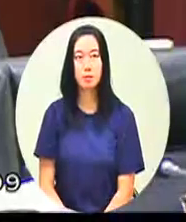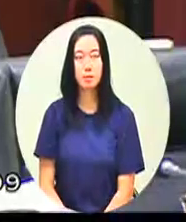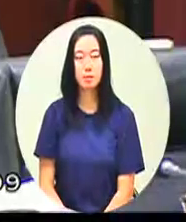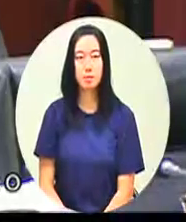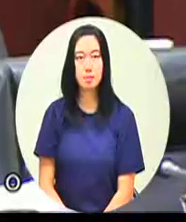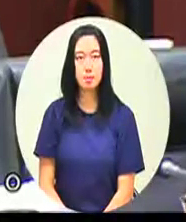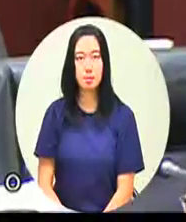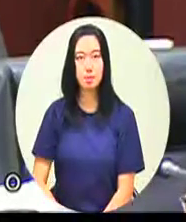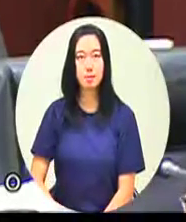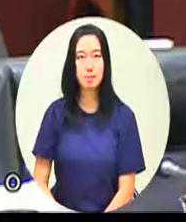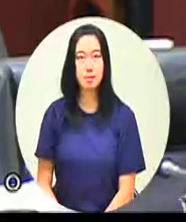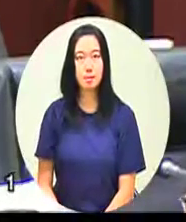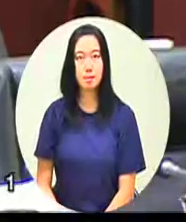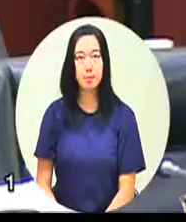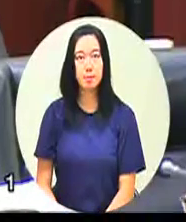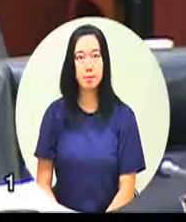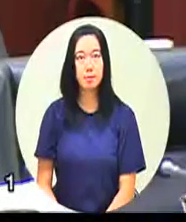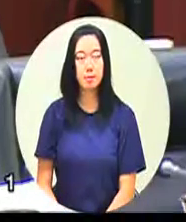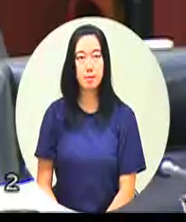对。